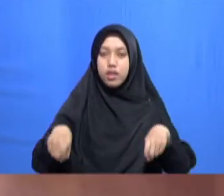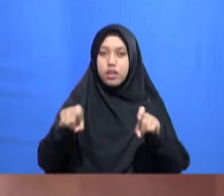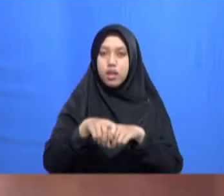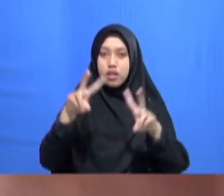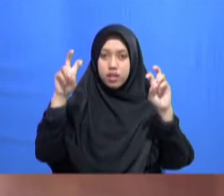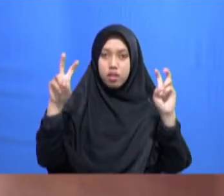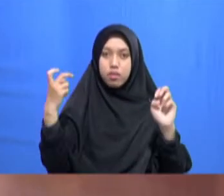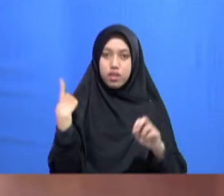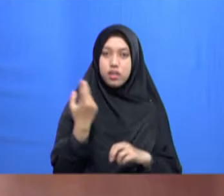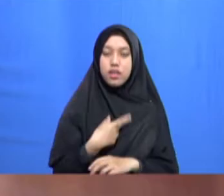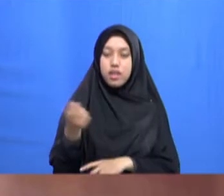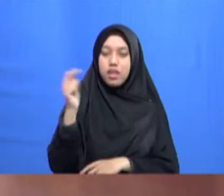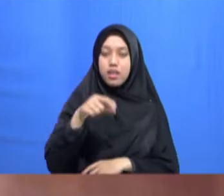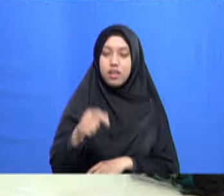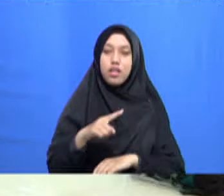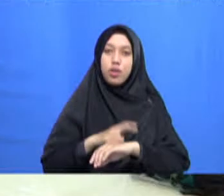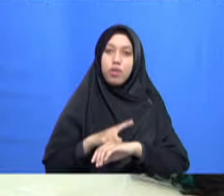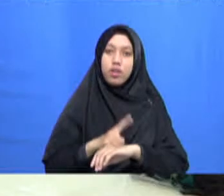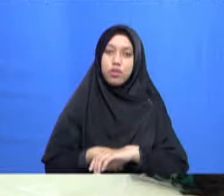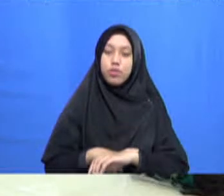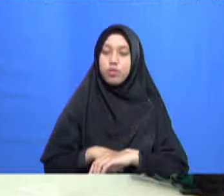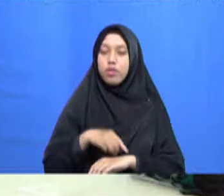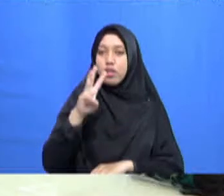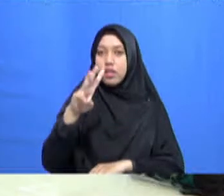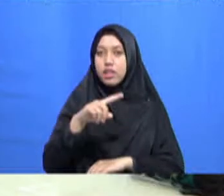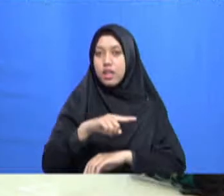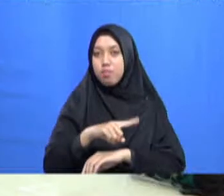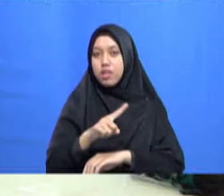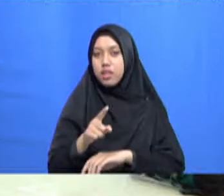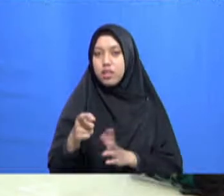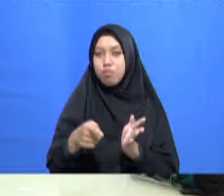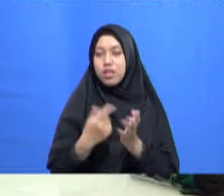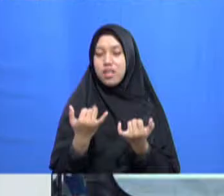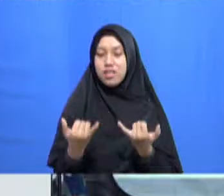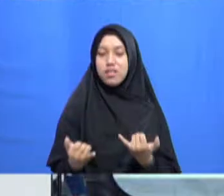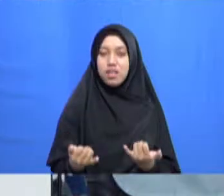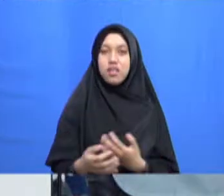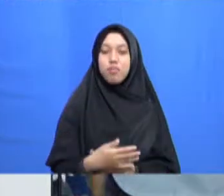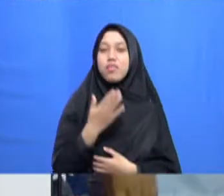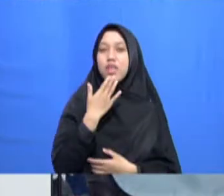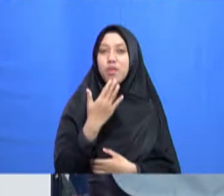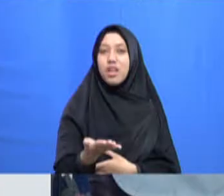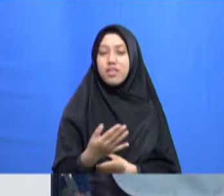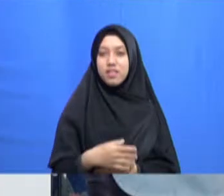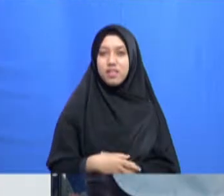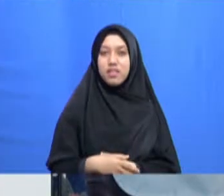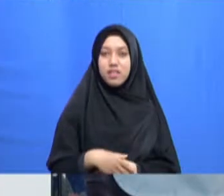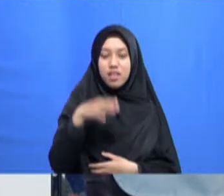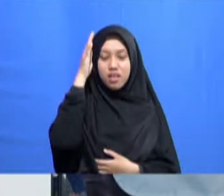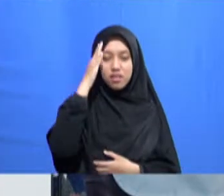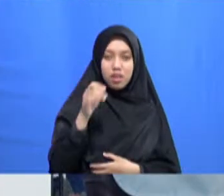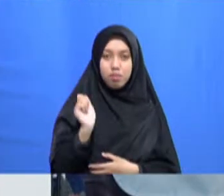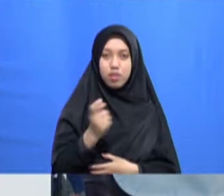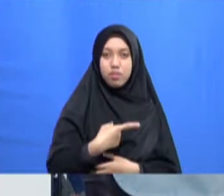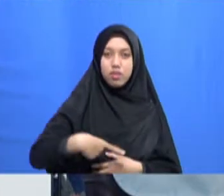ini. Waktu Anda 3 menit dimulai dari sekarang. Terima kasih. Assalamualaikum